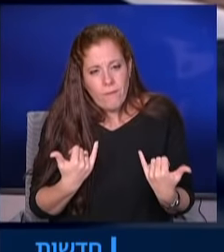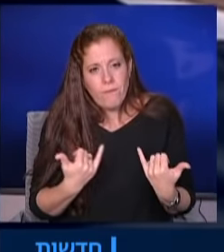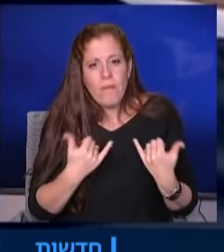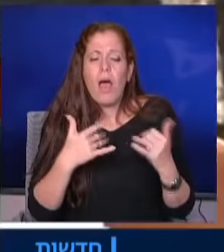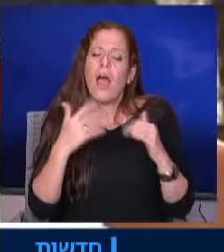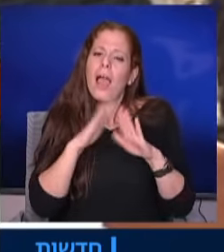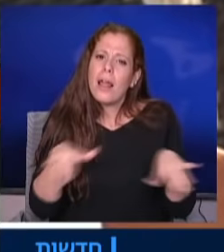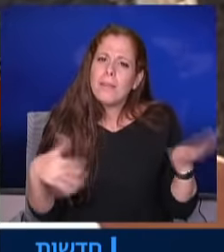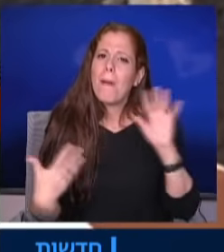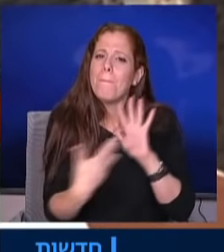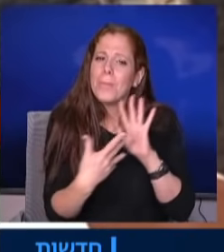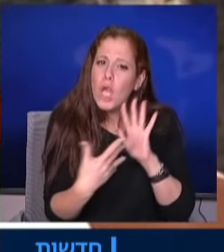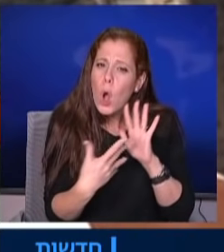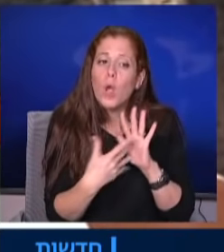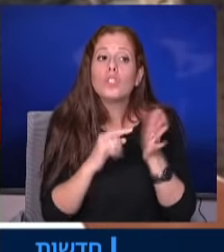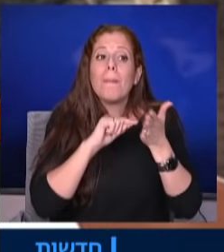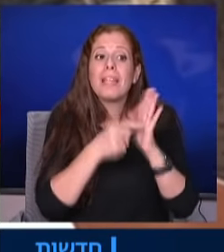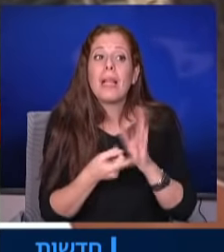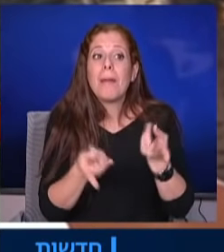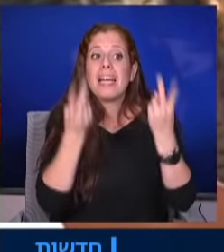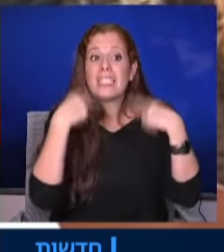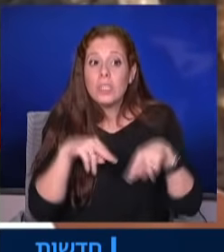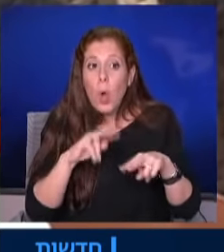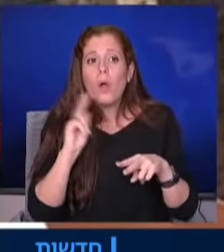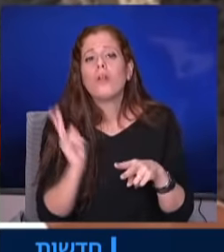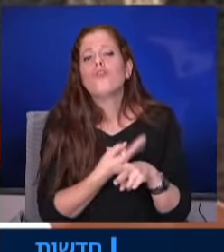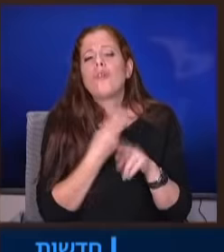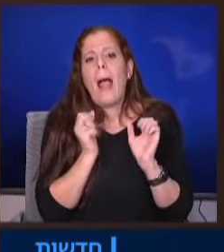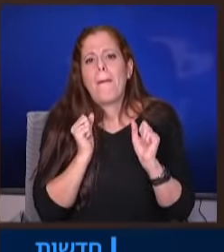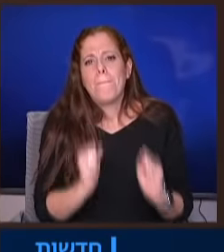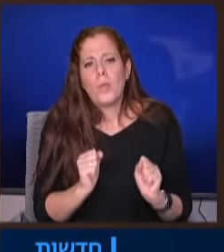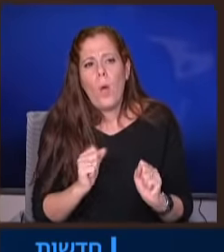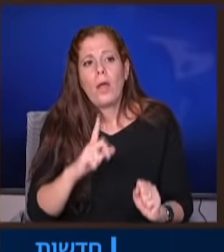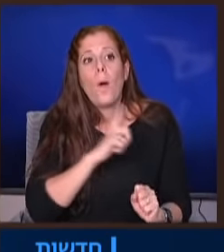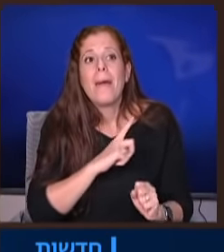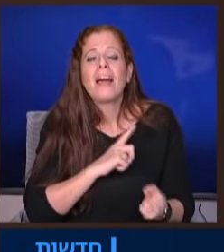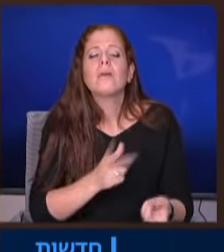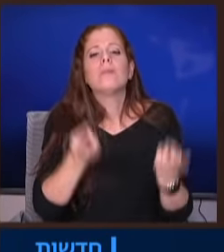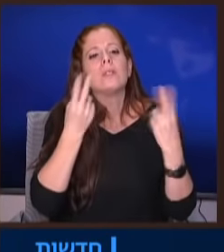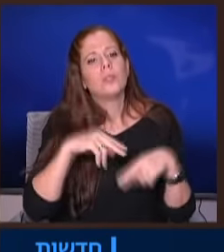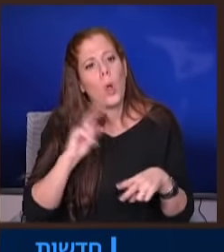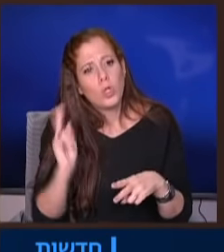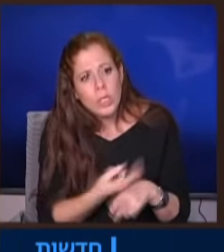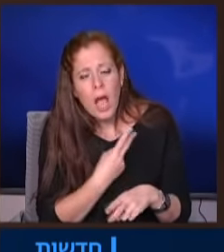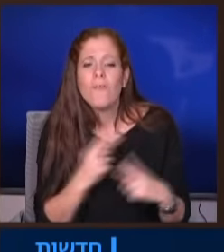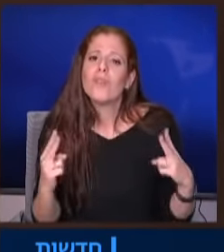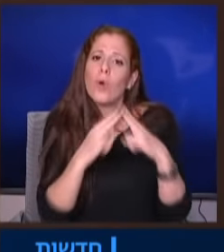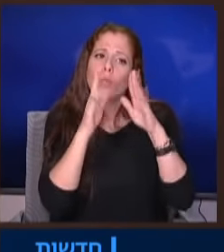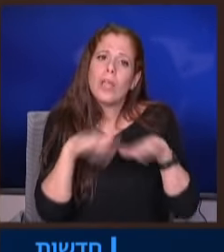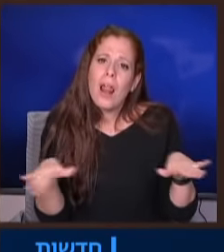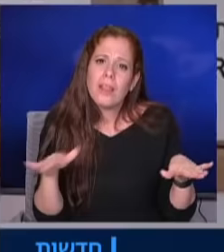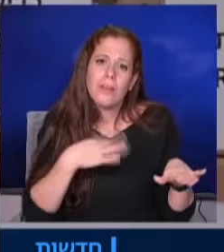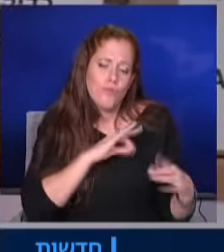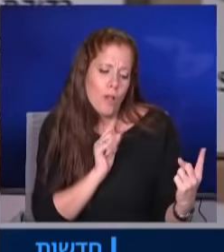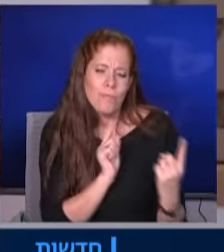בדיקות שמטרתן לחזור לשגרה בטוחה. אנחנו מחכים לחזור לשגרה ולפגוש את ילדינו